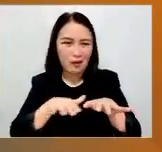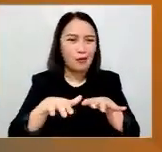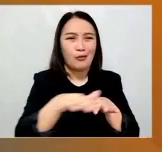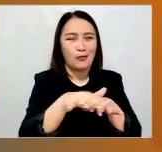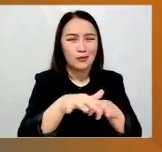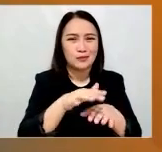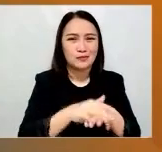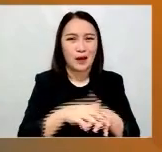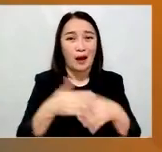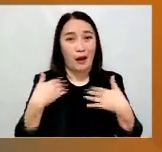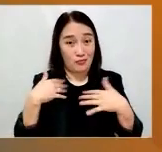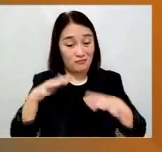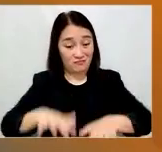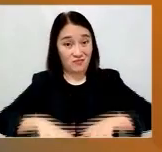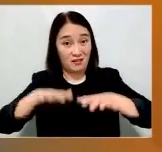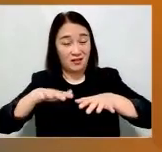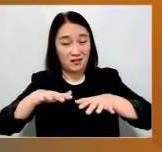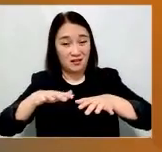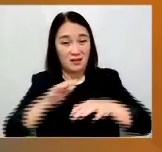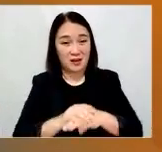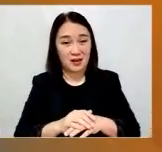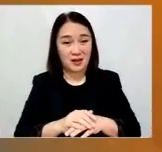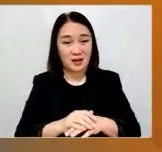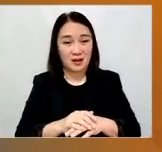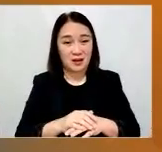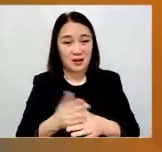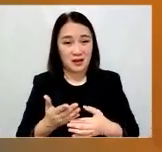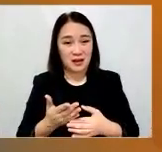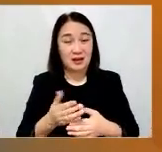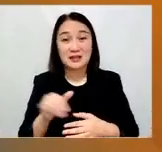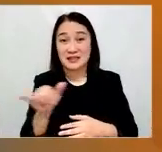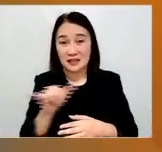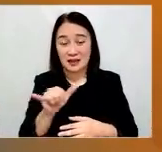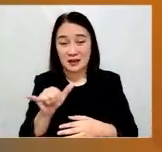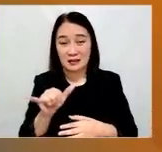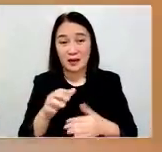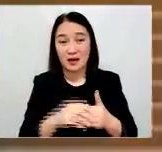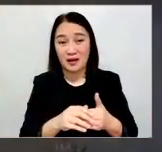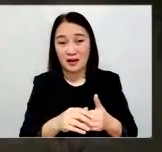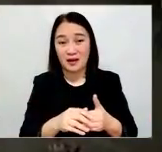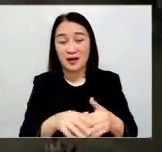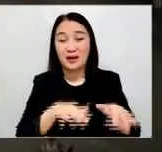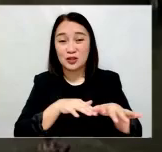Maging ang EDSA Orense, hindi rin nakaligtas sa pagbaha kaya bumagal din ang daloy ng trapiko.